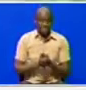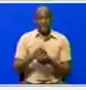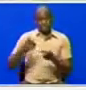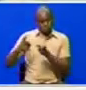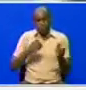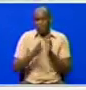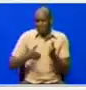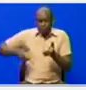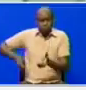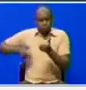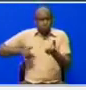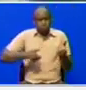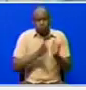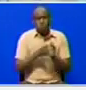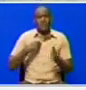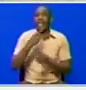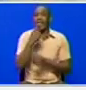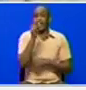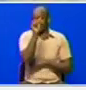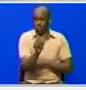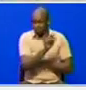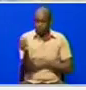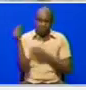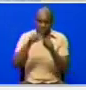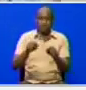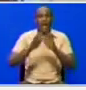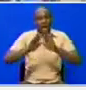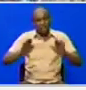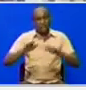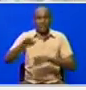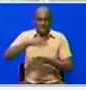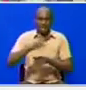Wazimamoto pamoja na shirika la Msalaba Mwekundu walifika na kutuliza hali.